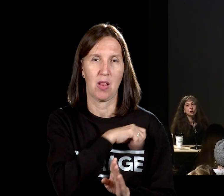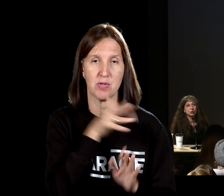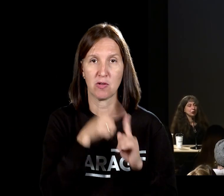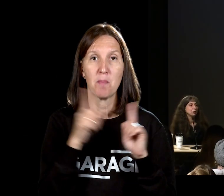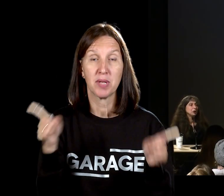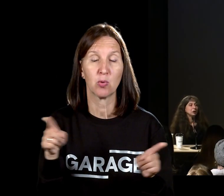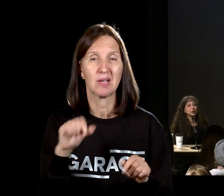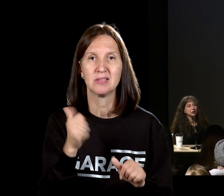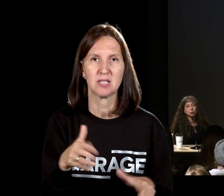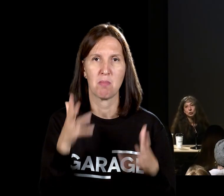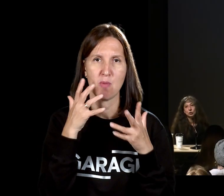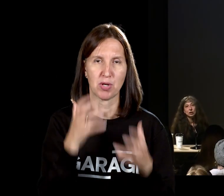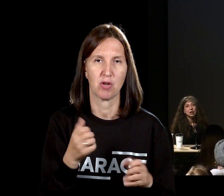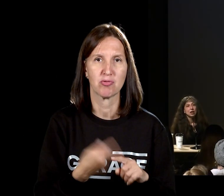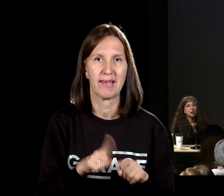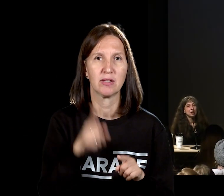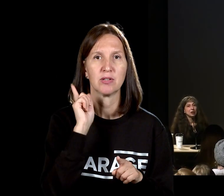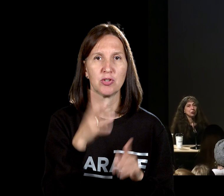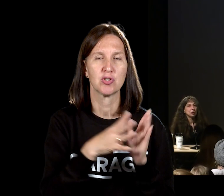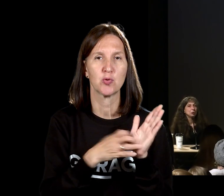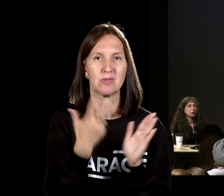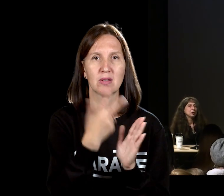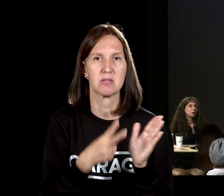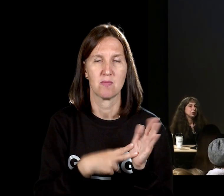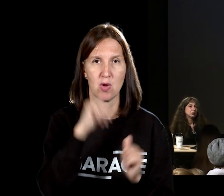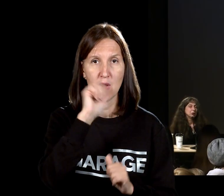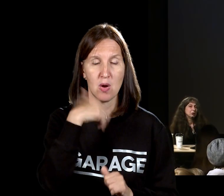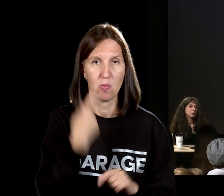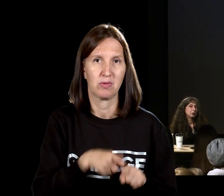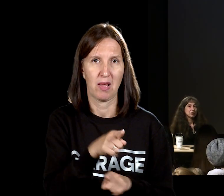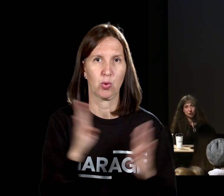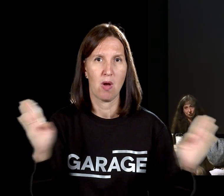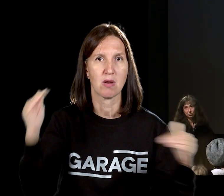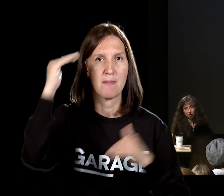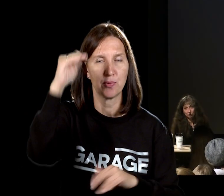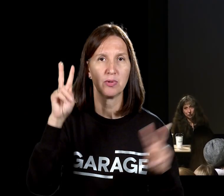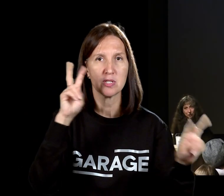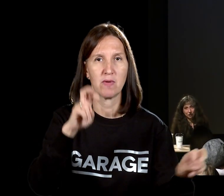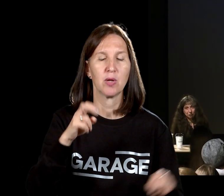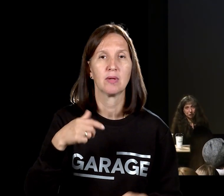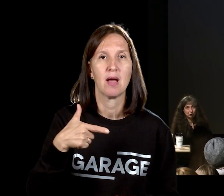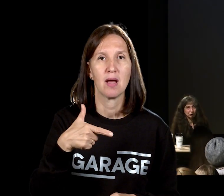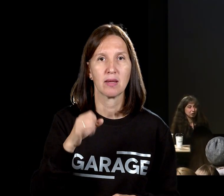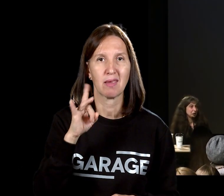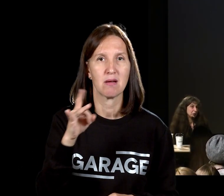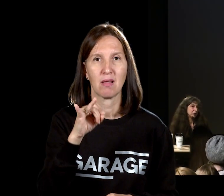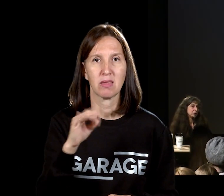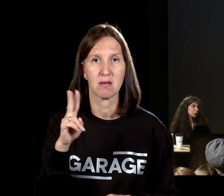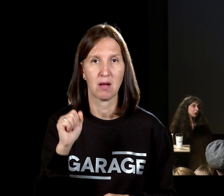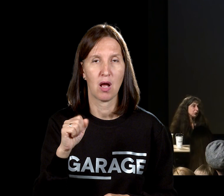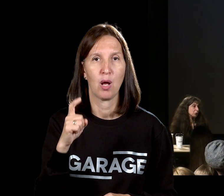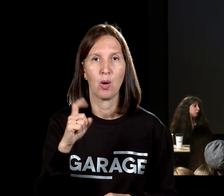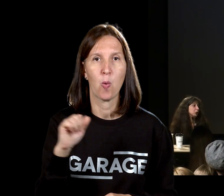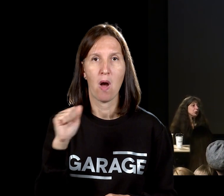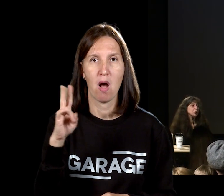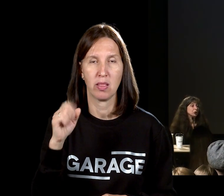наиболее мрачной его работы, это 37-й год. Эту работу называют «Герникой Хуана Миро», да? Потому что это